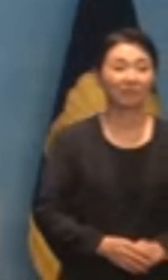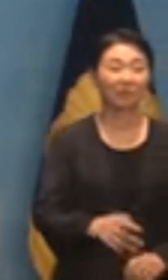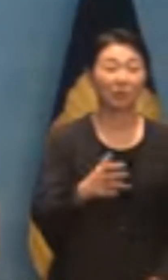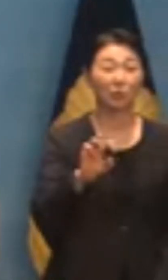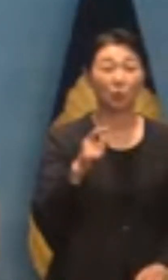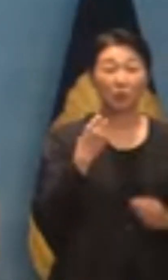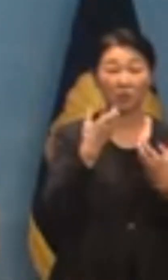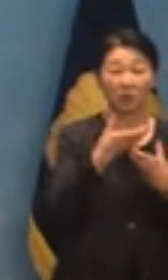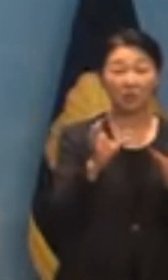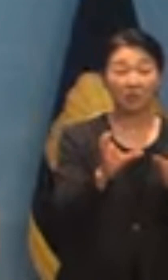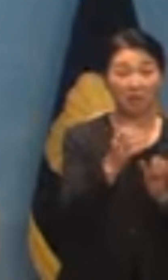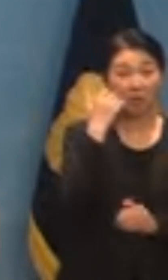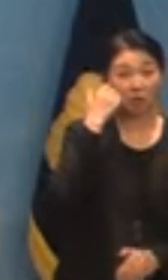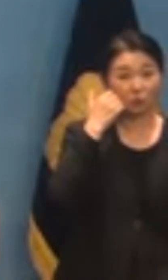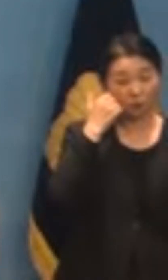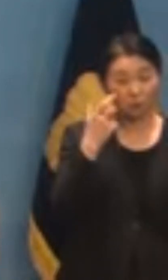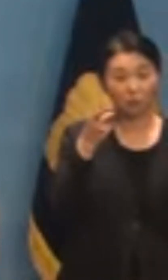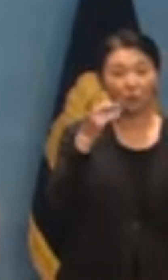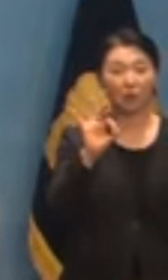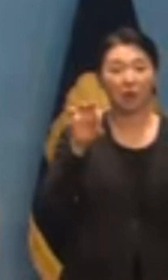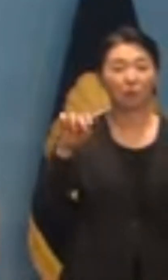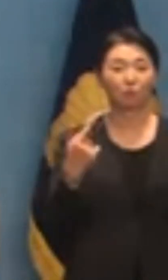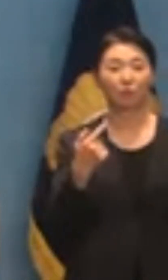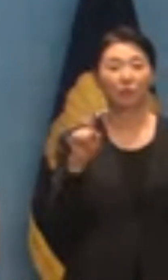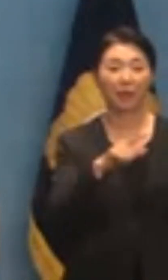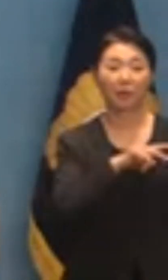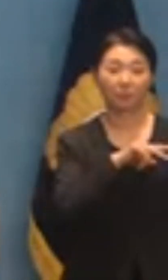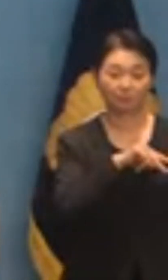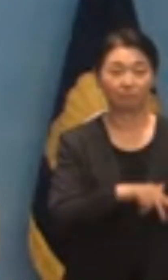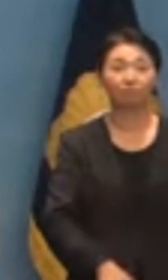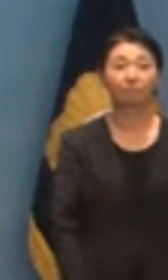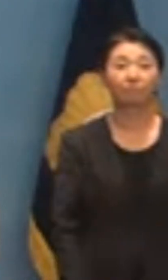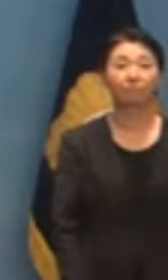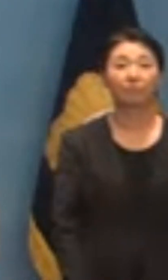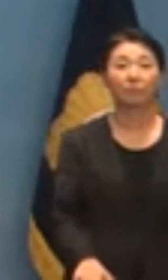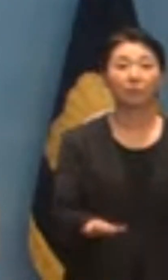조국혁신당 황운하 의원입니다. 오늘은